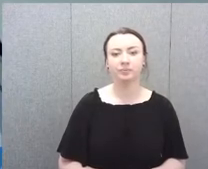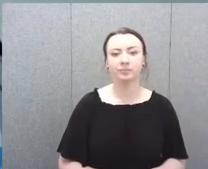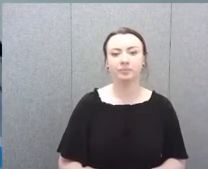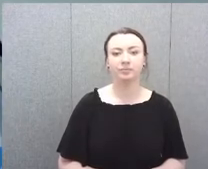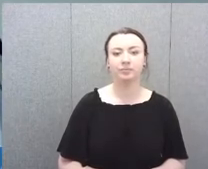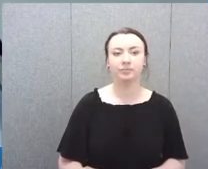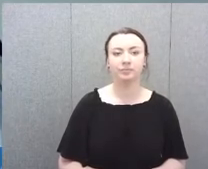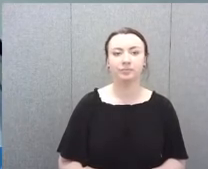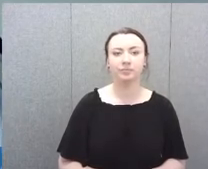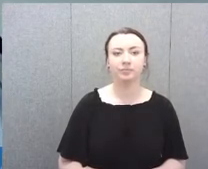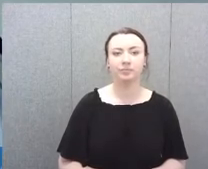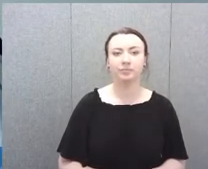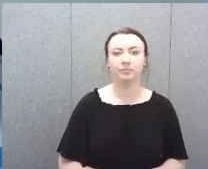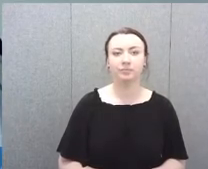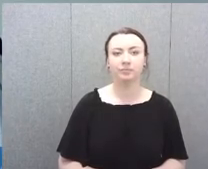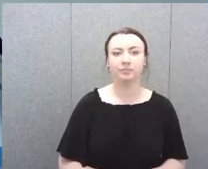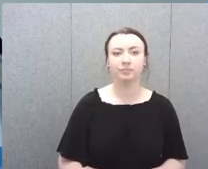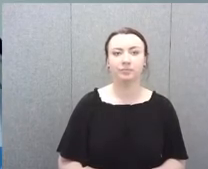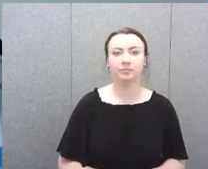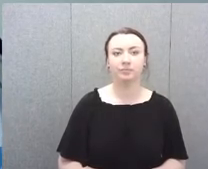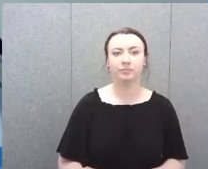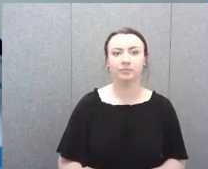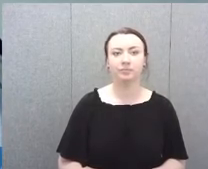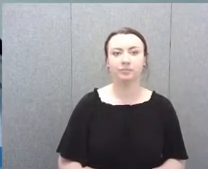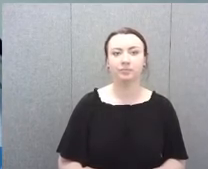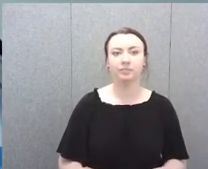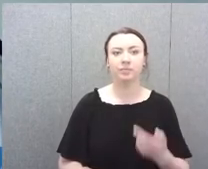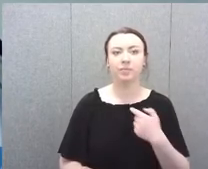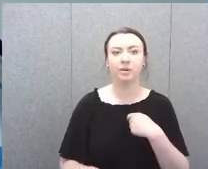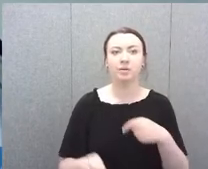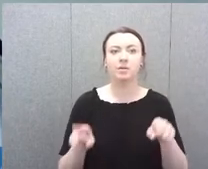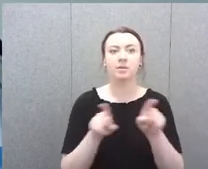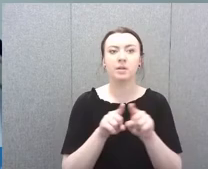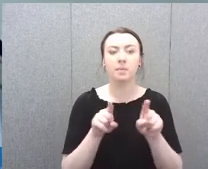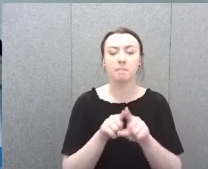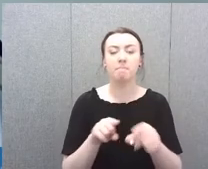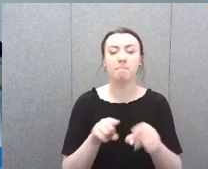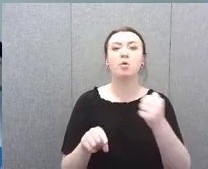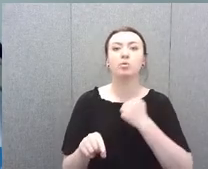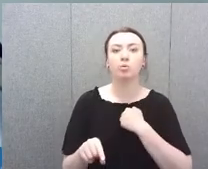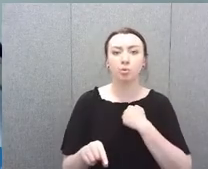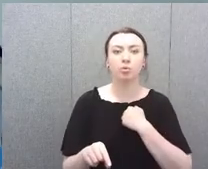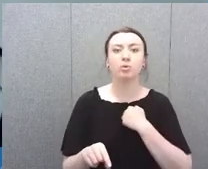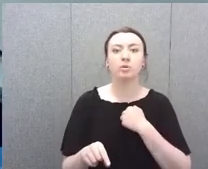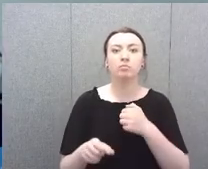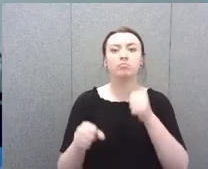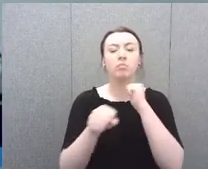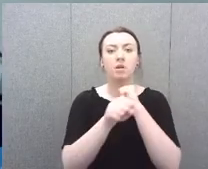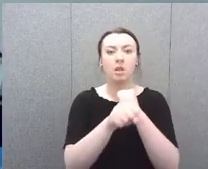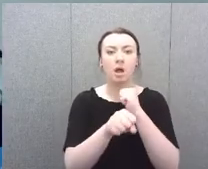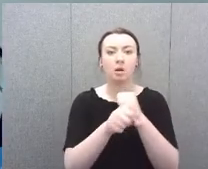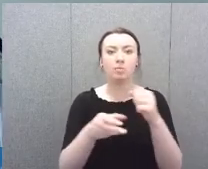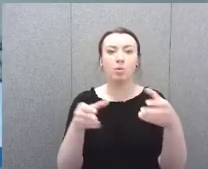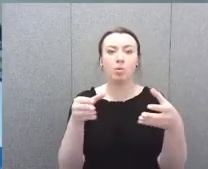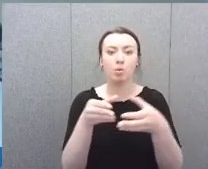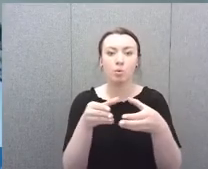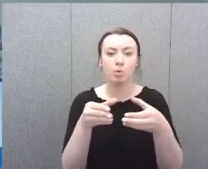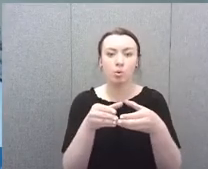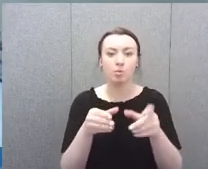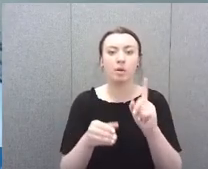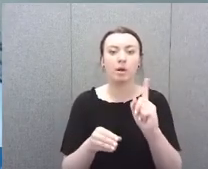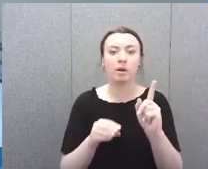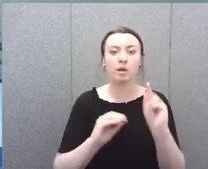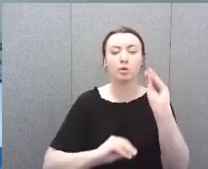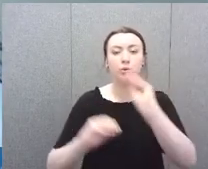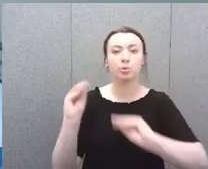Очень важно создавать межведомственные группы, которые работают по стратегическому документу